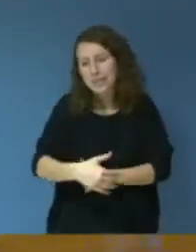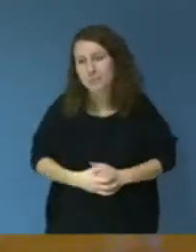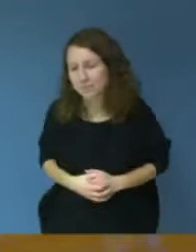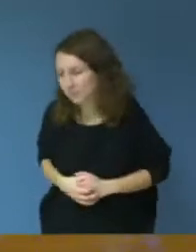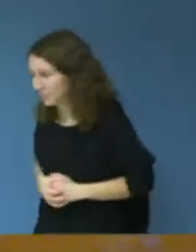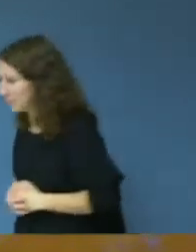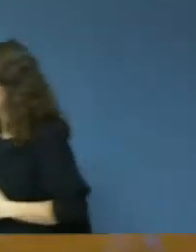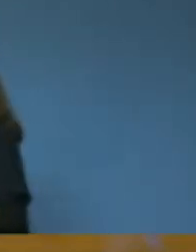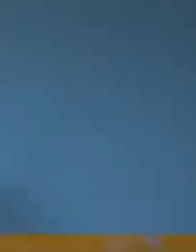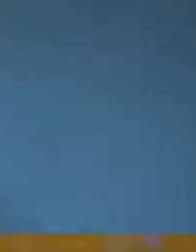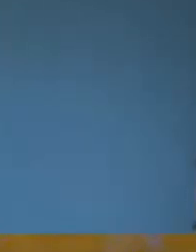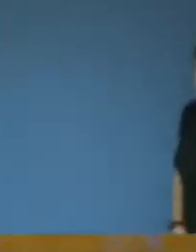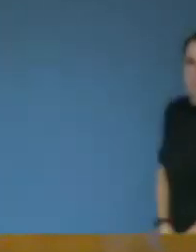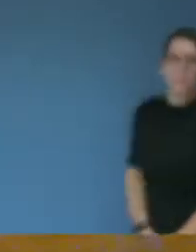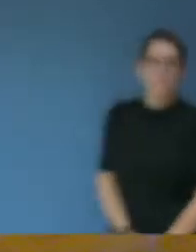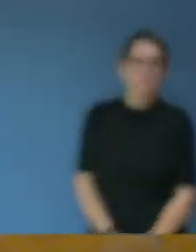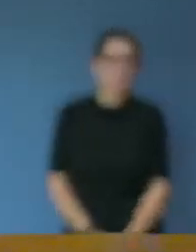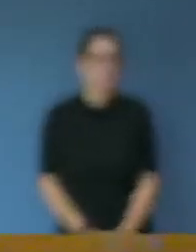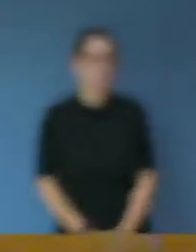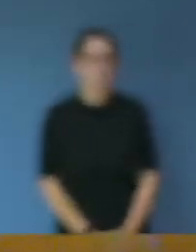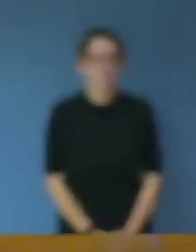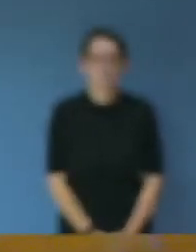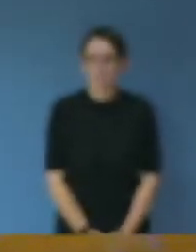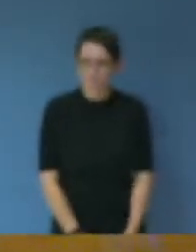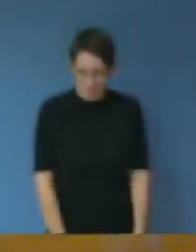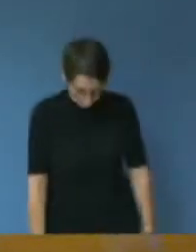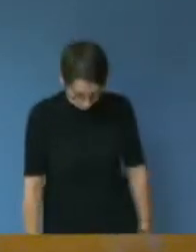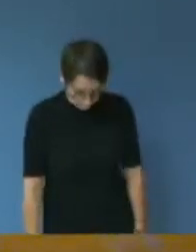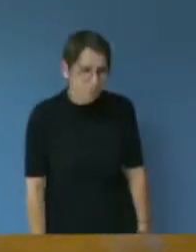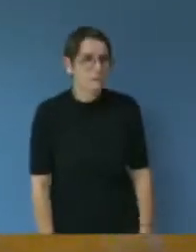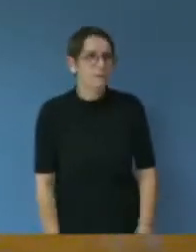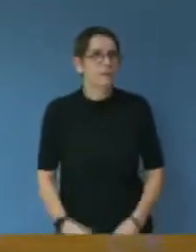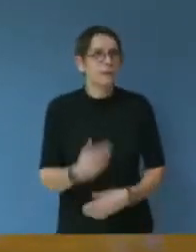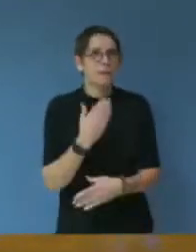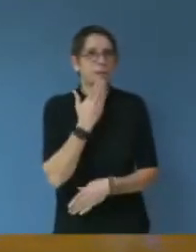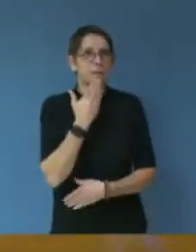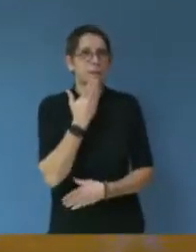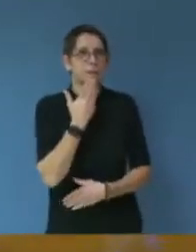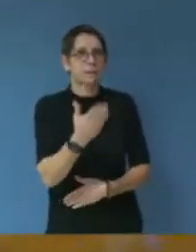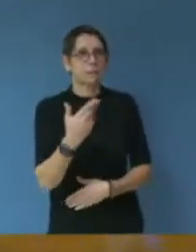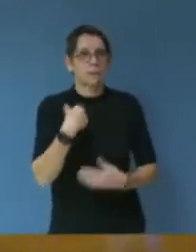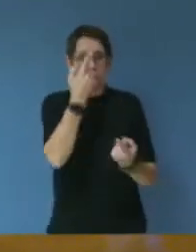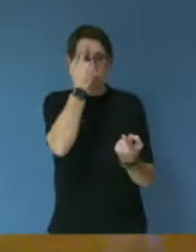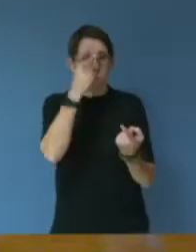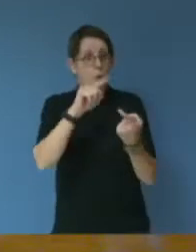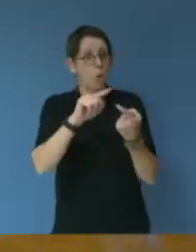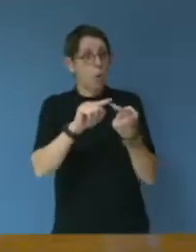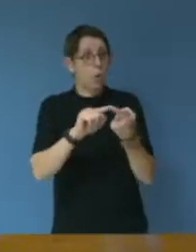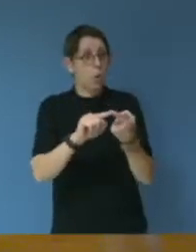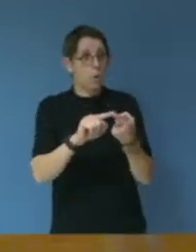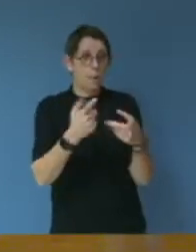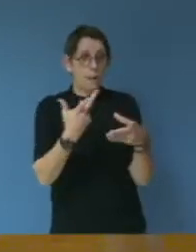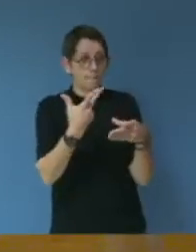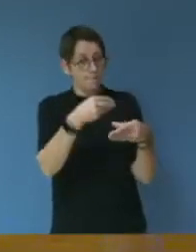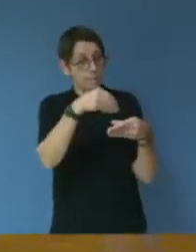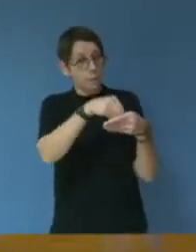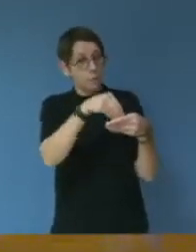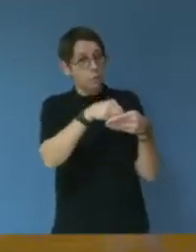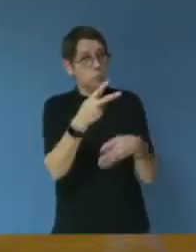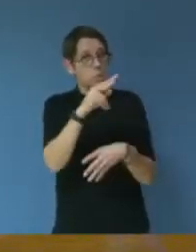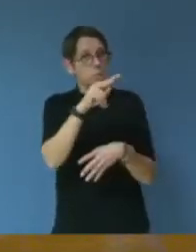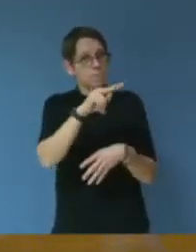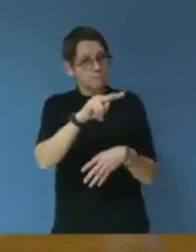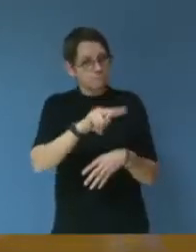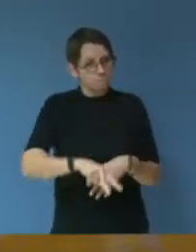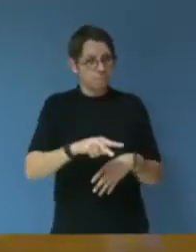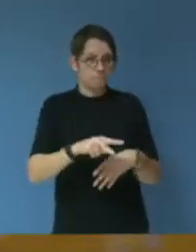Merci. Sur la partie économique, c'est vrai qu'on parle beaucoup, et ce qui est normal, des associations qui ont aussi un